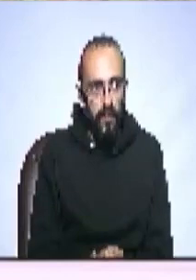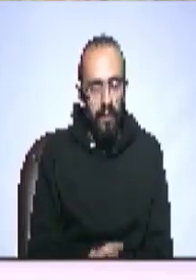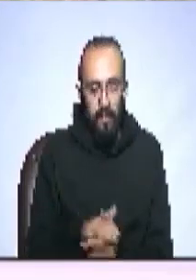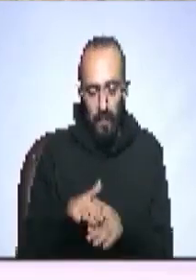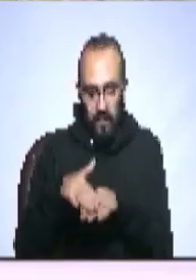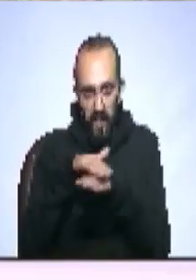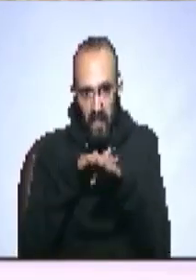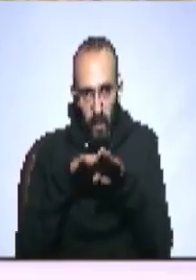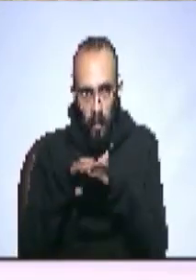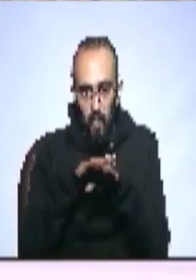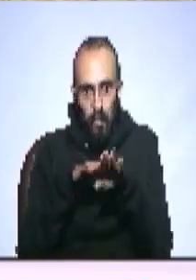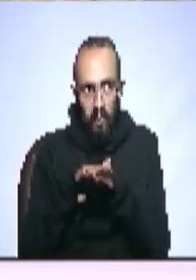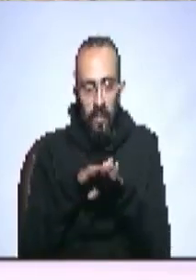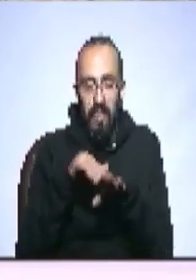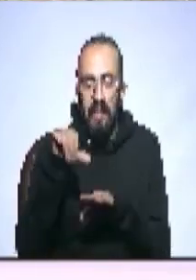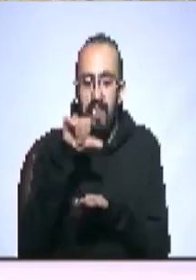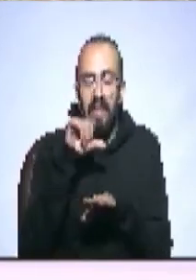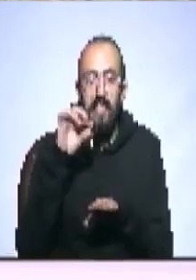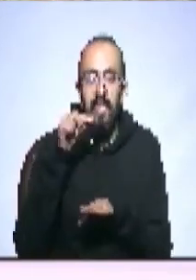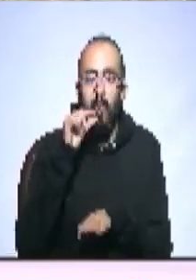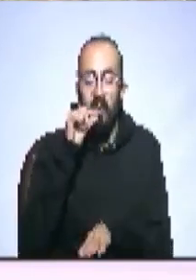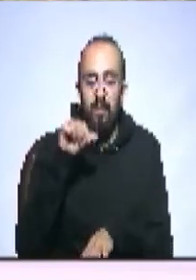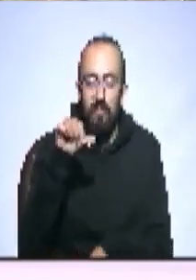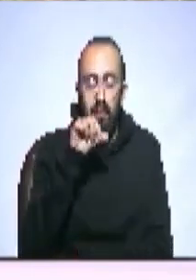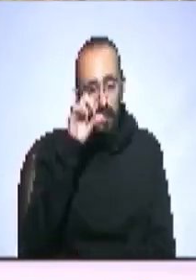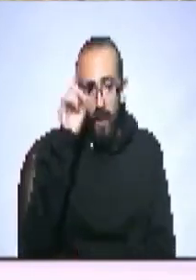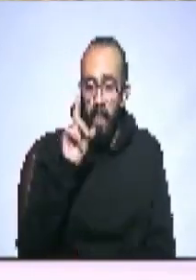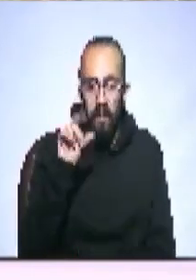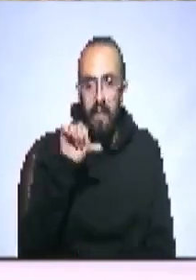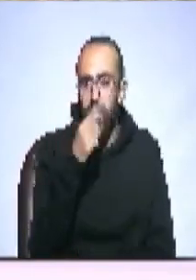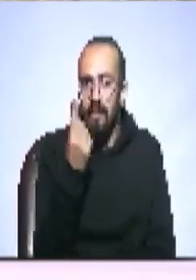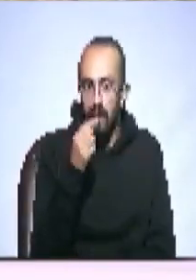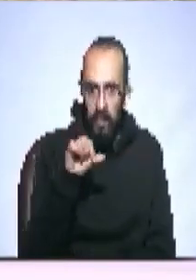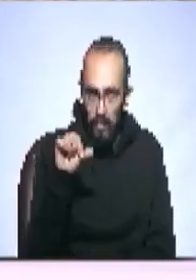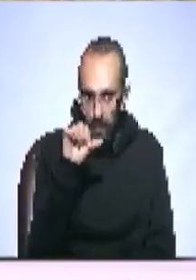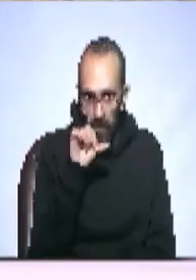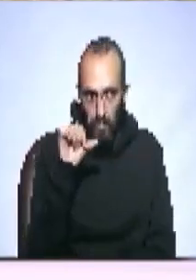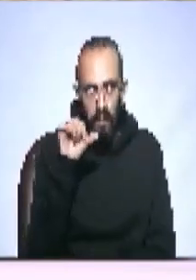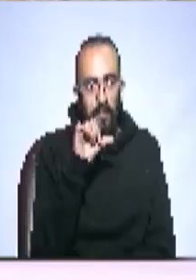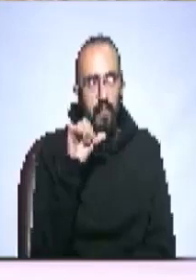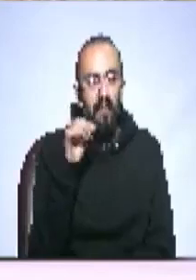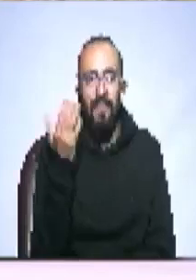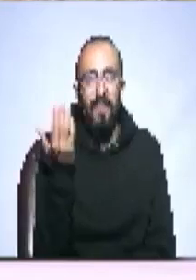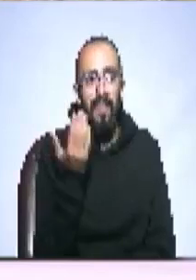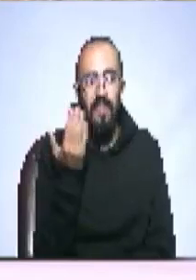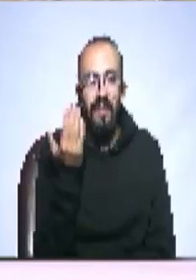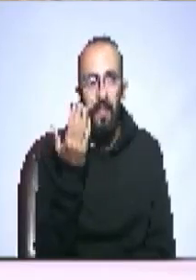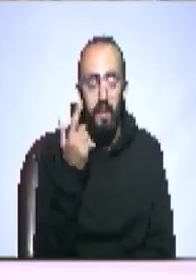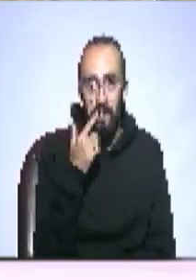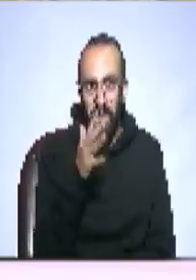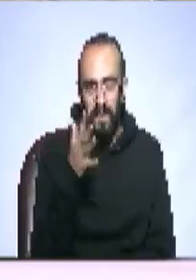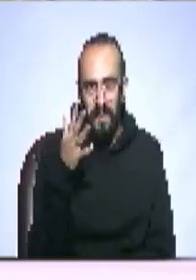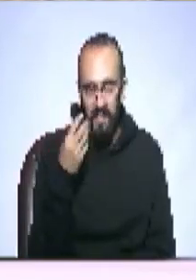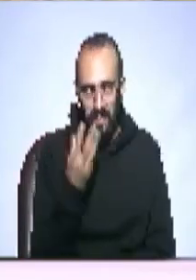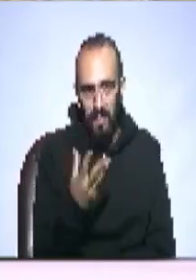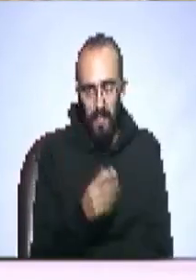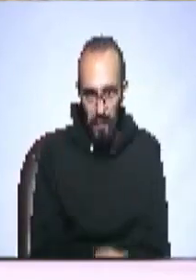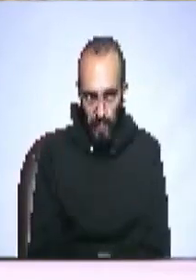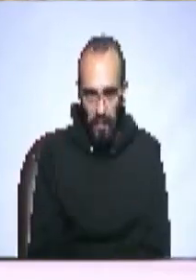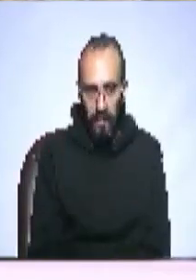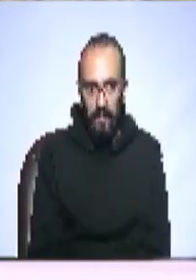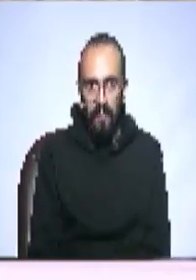كده رشه زيت زيتون. ما عندكيش زيت زيتون، زيت عادي عشان خاطر ما تبقاش تبقى متلمعه كده وتبقى